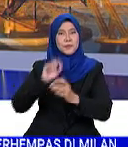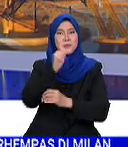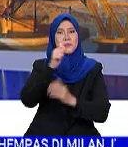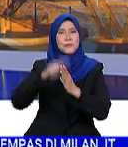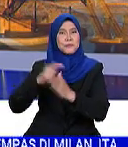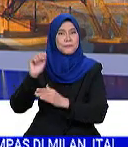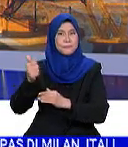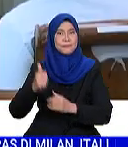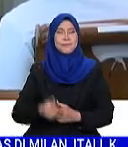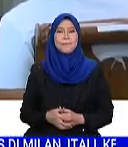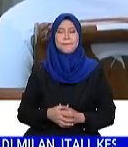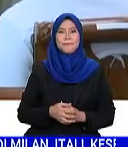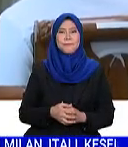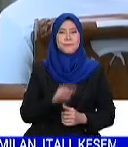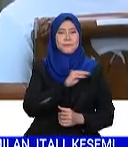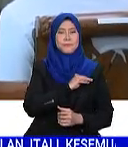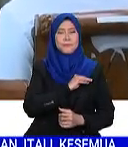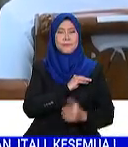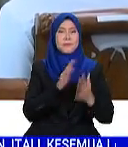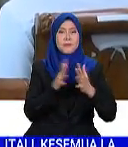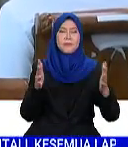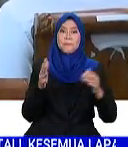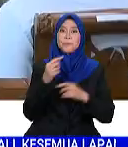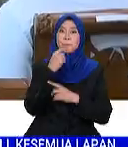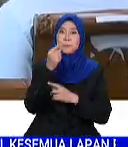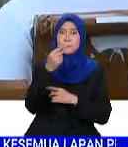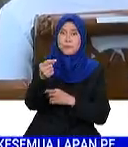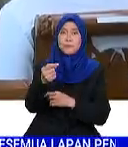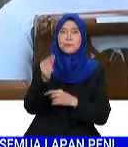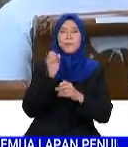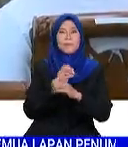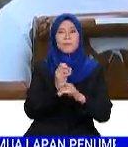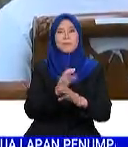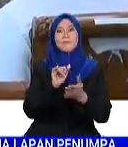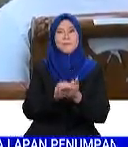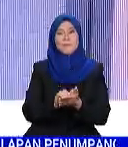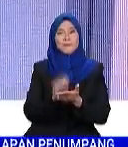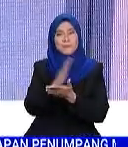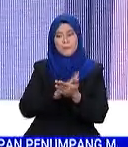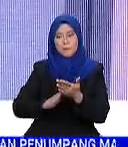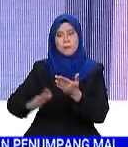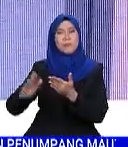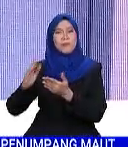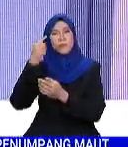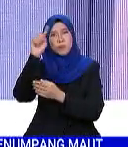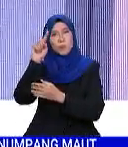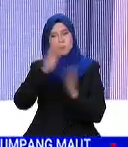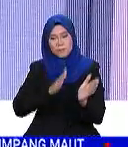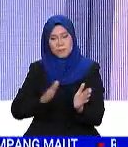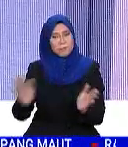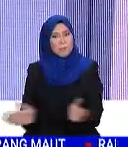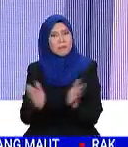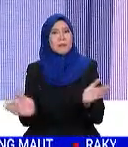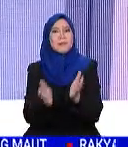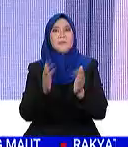ini. Menteri Besar Johor Dato' Hasni Muhammad berkata inisiatif berkenaan sebahagian usaha menggerak dan merancakkan